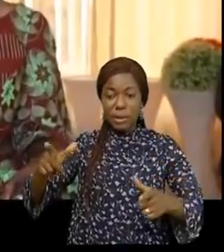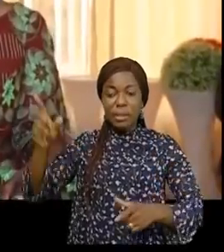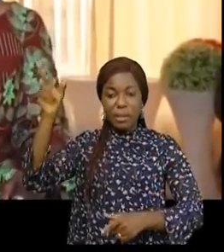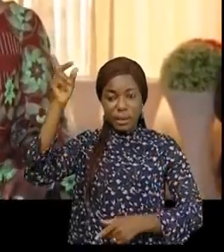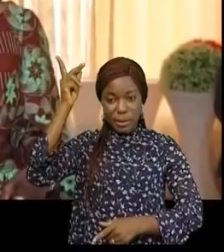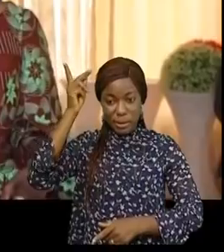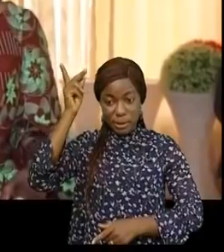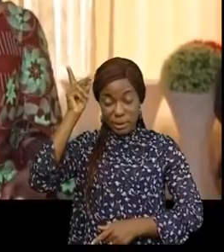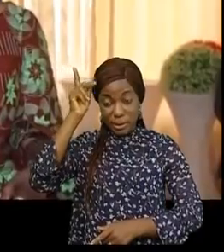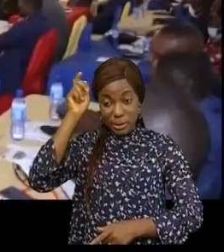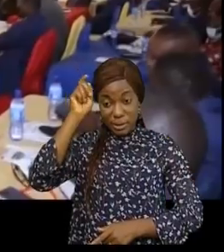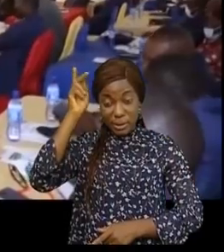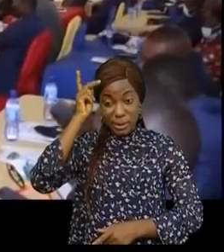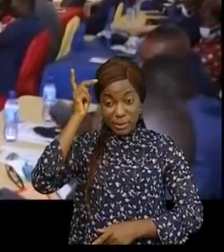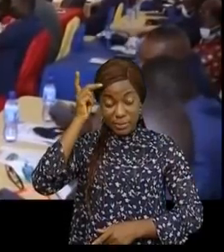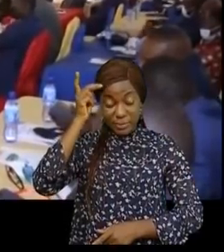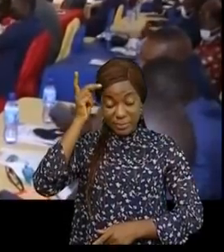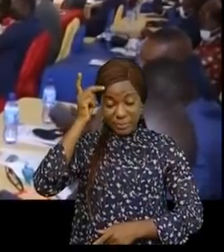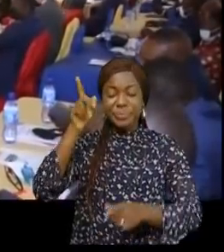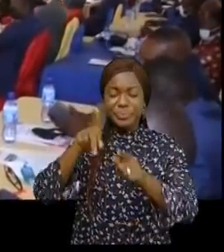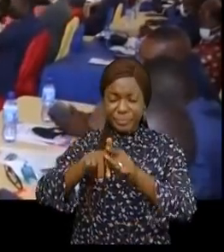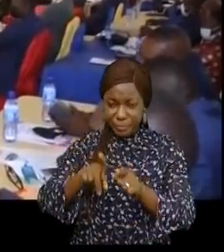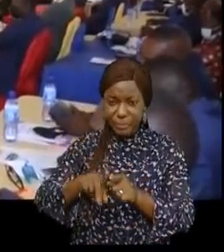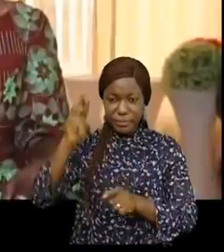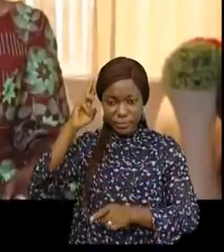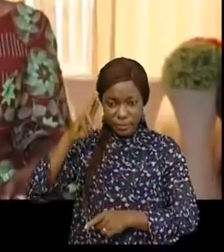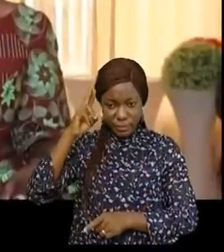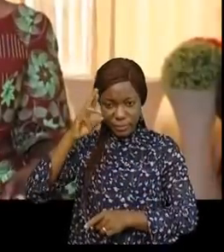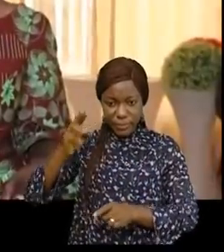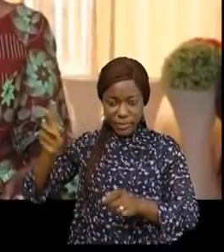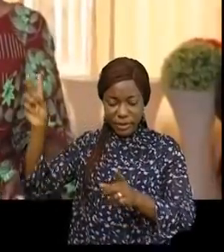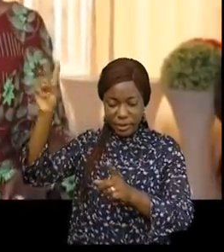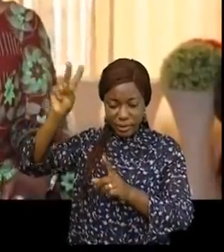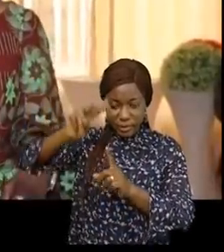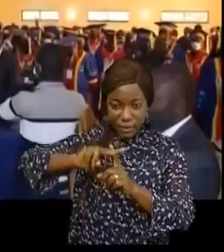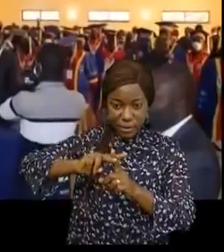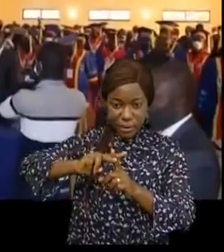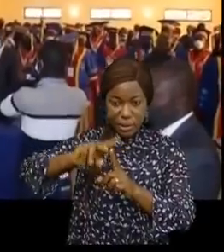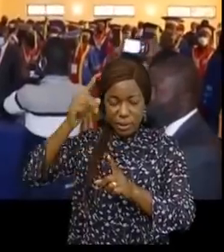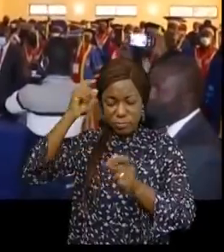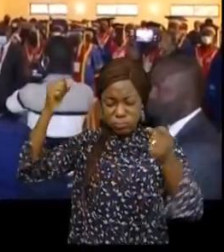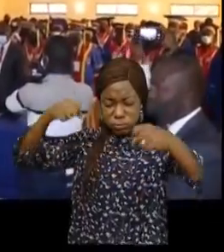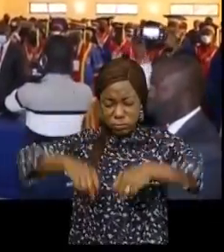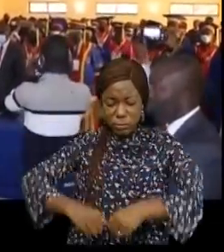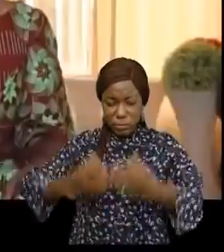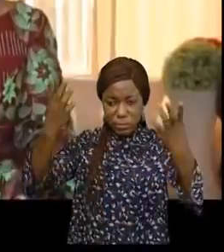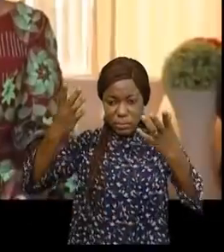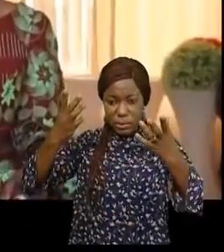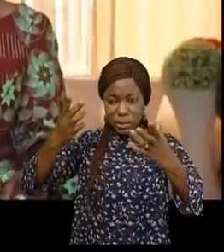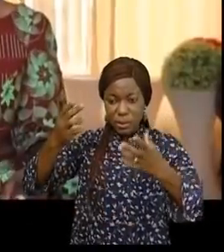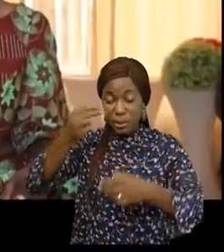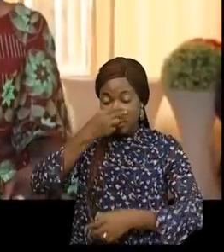a invité l'assistance à observer une minute de silence en mémoire des victimes de l'éruption volcanique des Goma dans la province du Nord Kivu. Elle a également